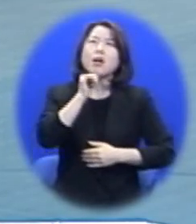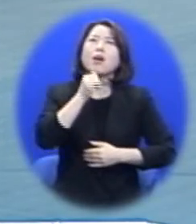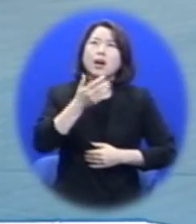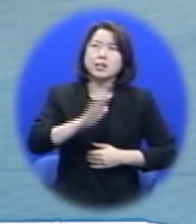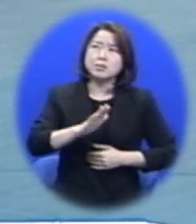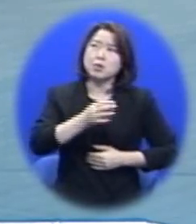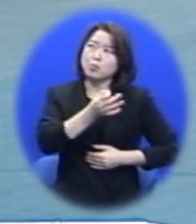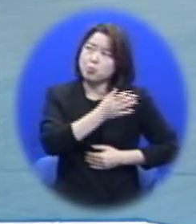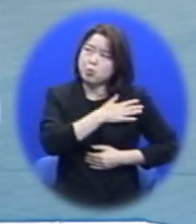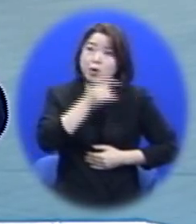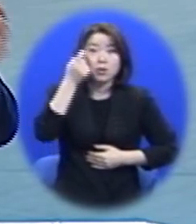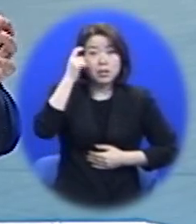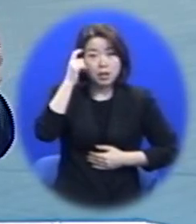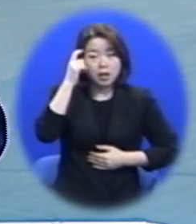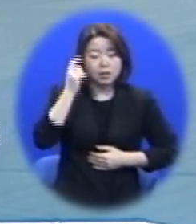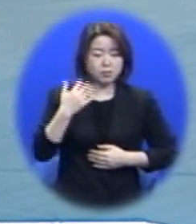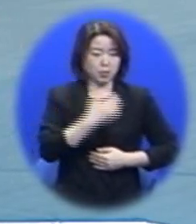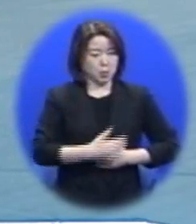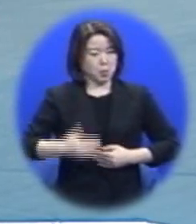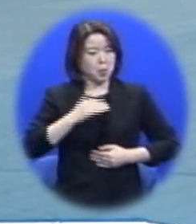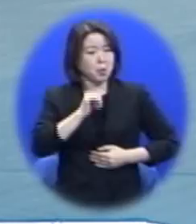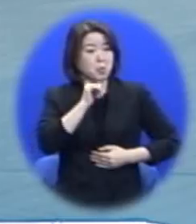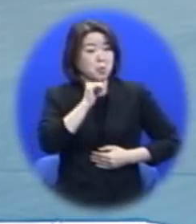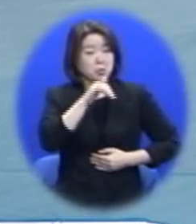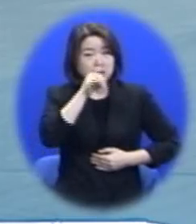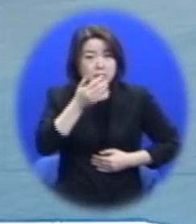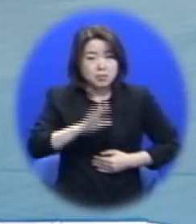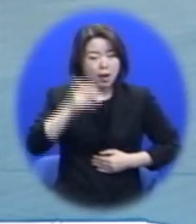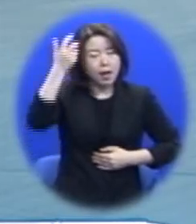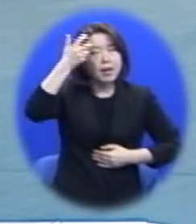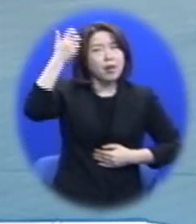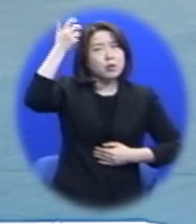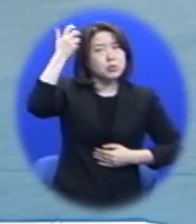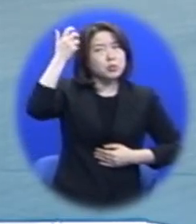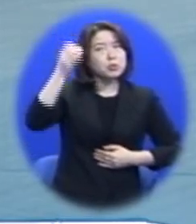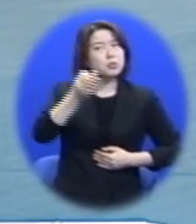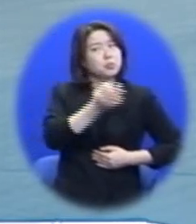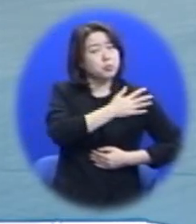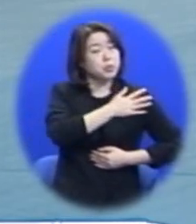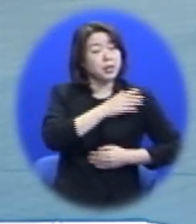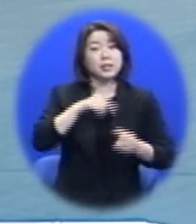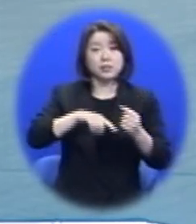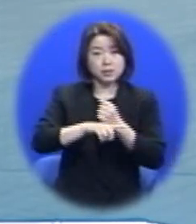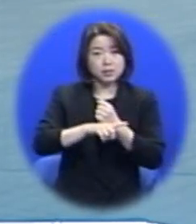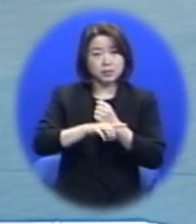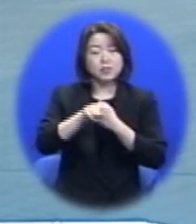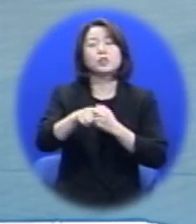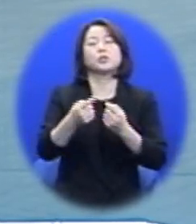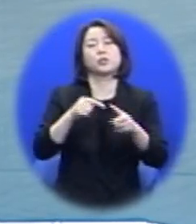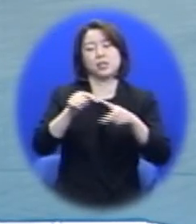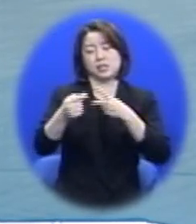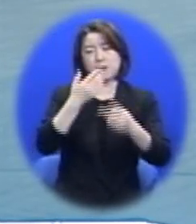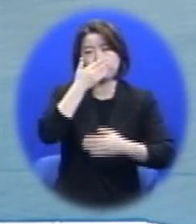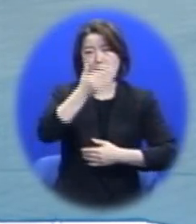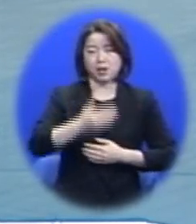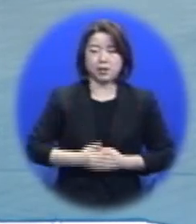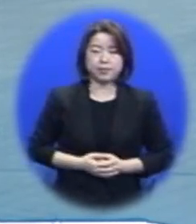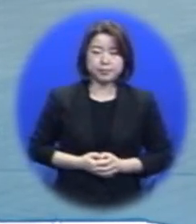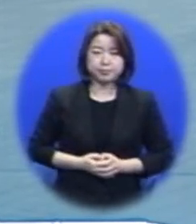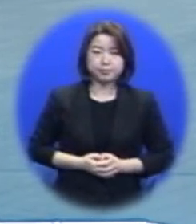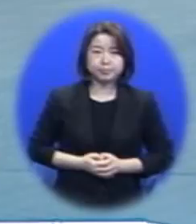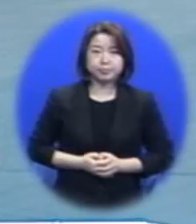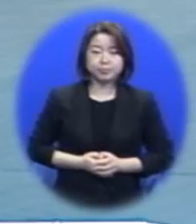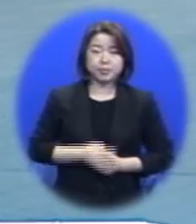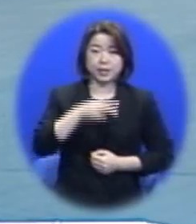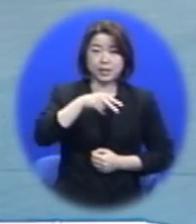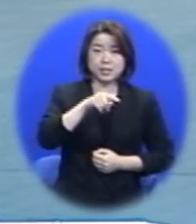건가? 육적으로는 궁핍한데 영적으로는 부유하다는 뜻인가? 그렇게 해석도 됩니다. 이